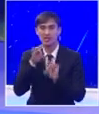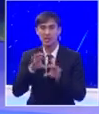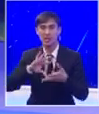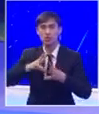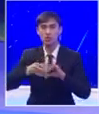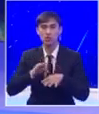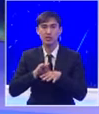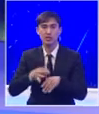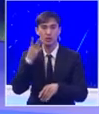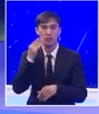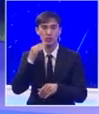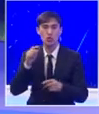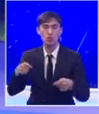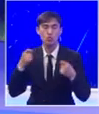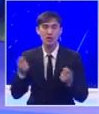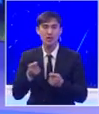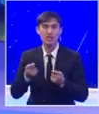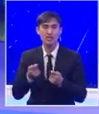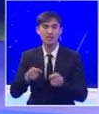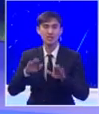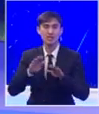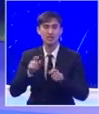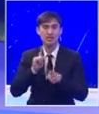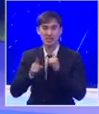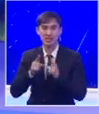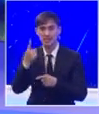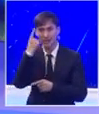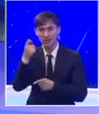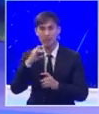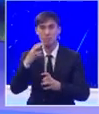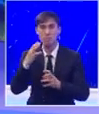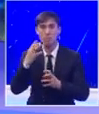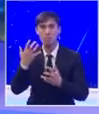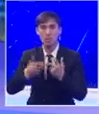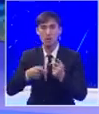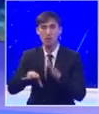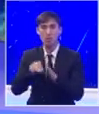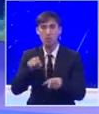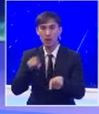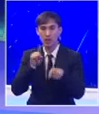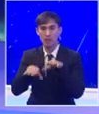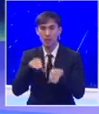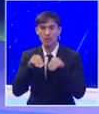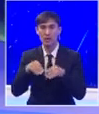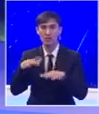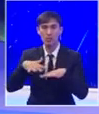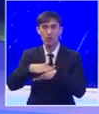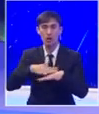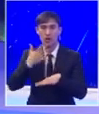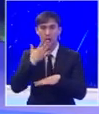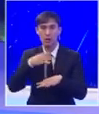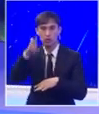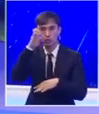в Алматы юбилейного заседания Совета Межпарламентской Ассамблеи Государств участников СНГ, посвященного 30-летию со